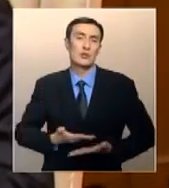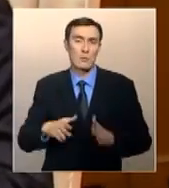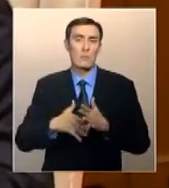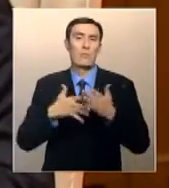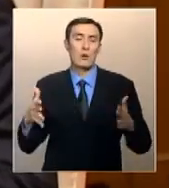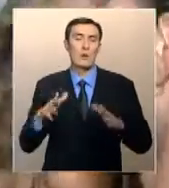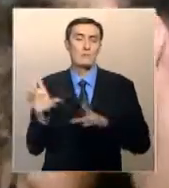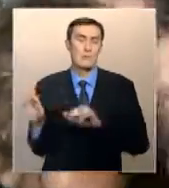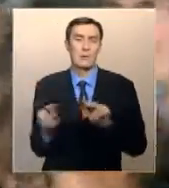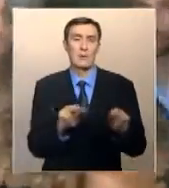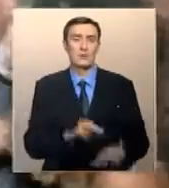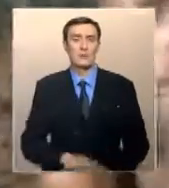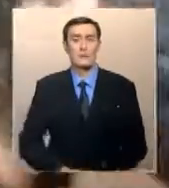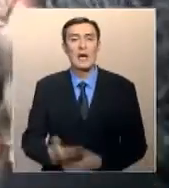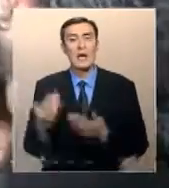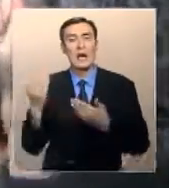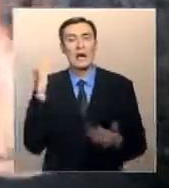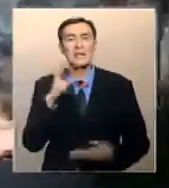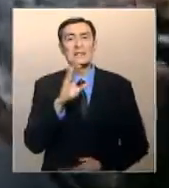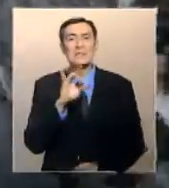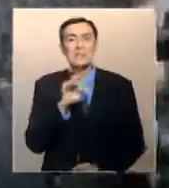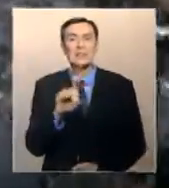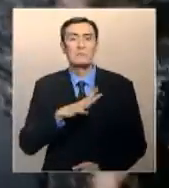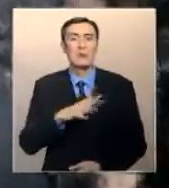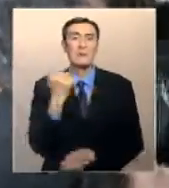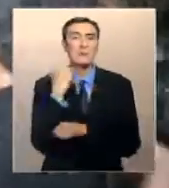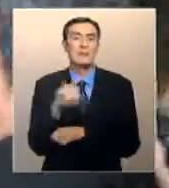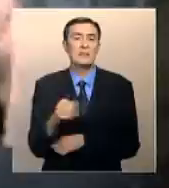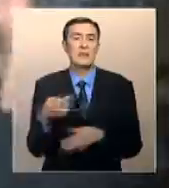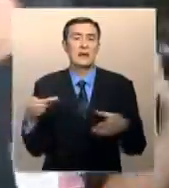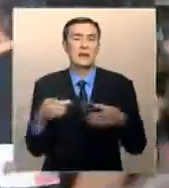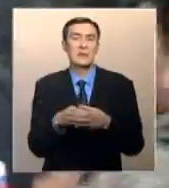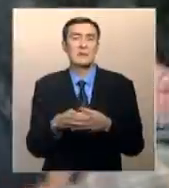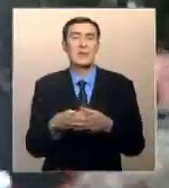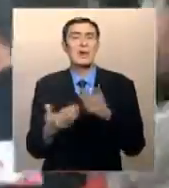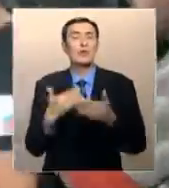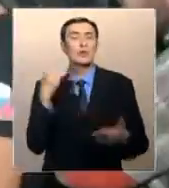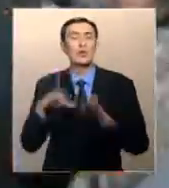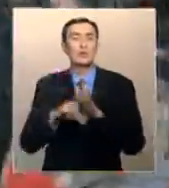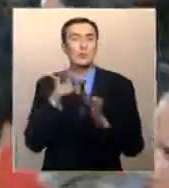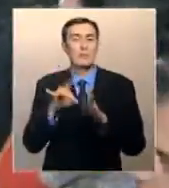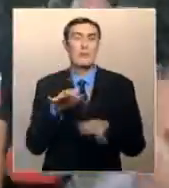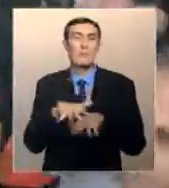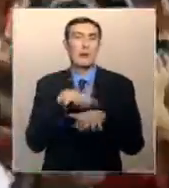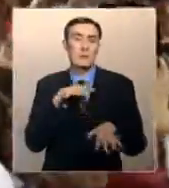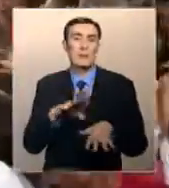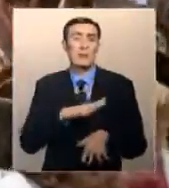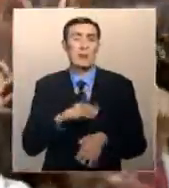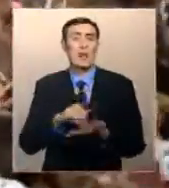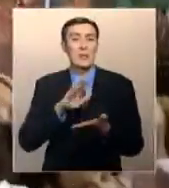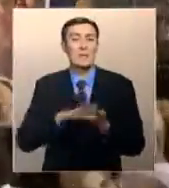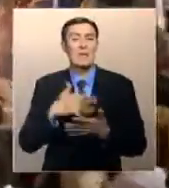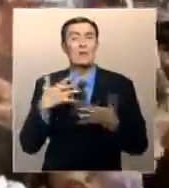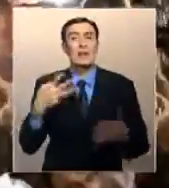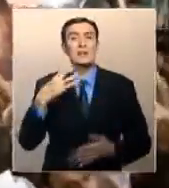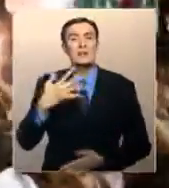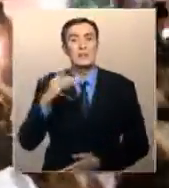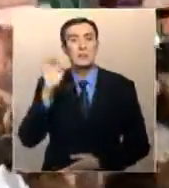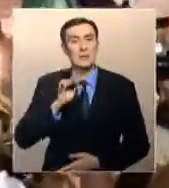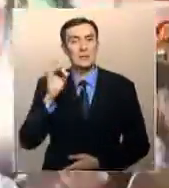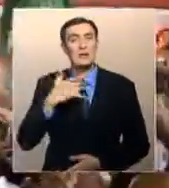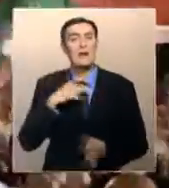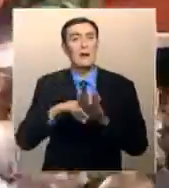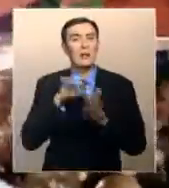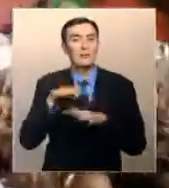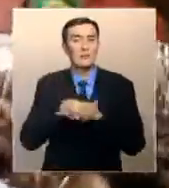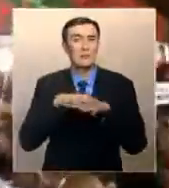благополучно. Ранее Сириза триумфально победила на прошедших досрочных парламентских выборах. Набрав более